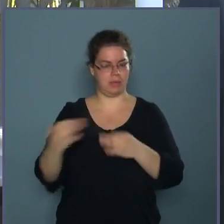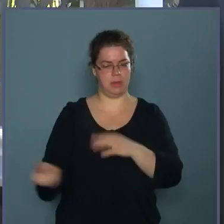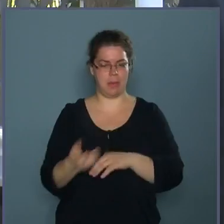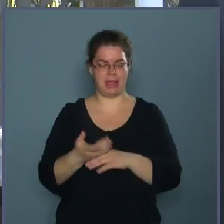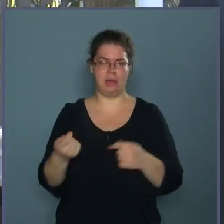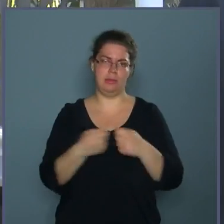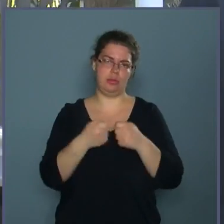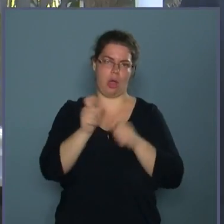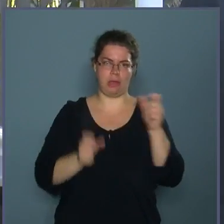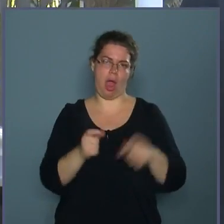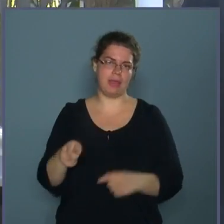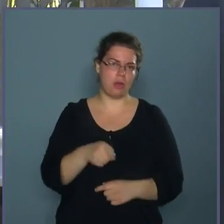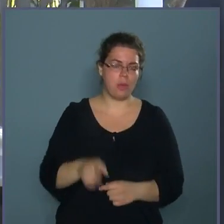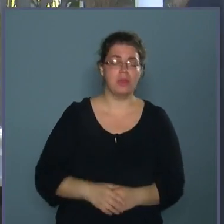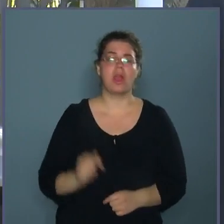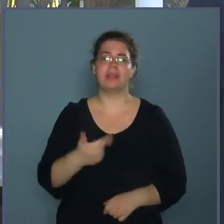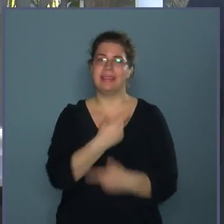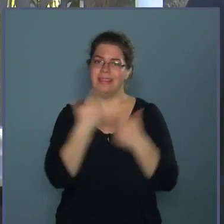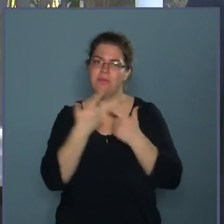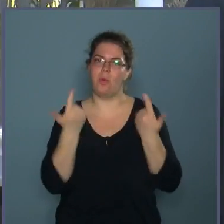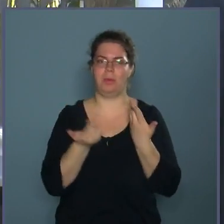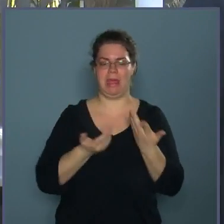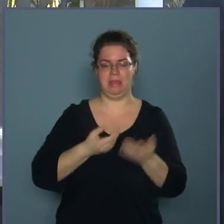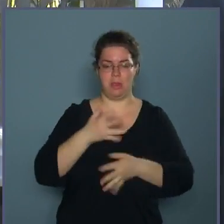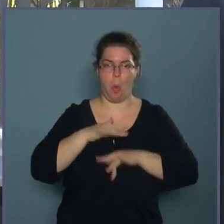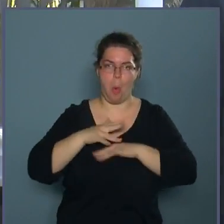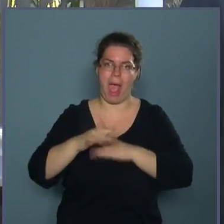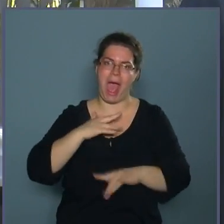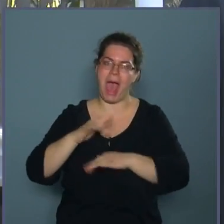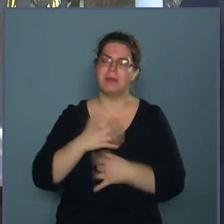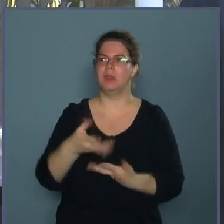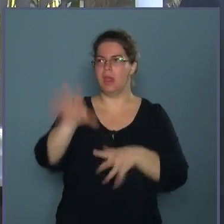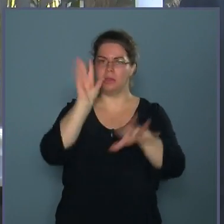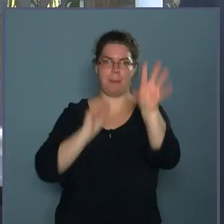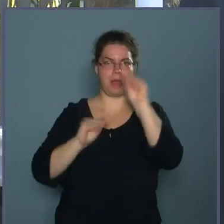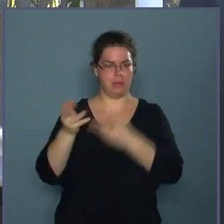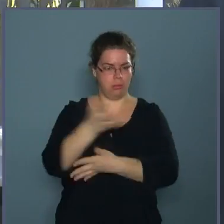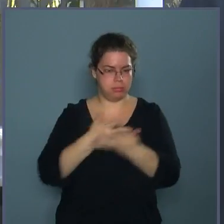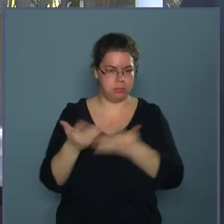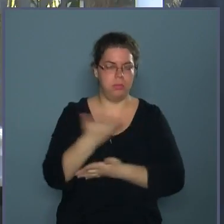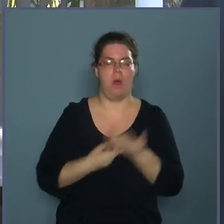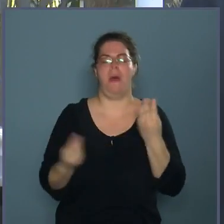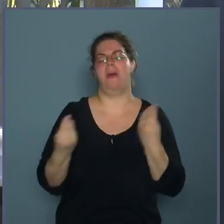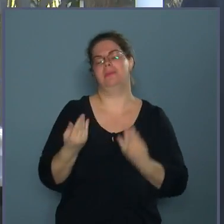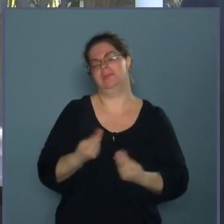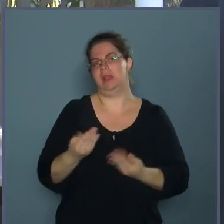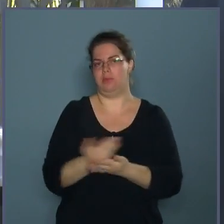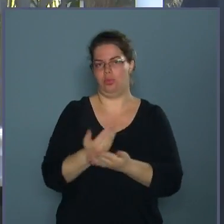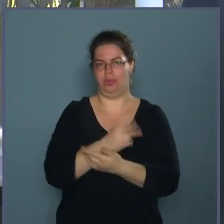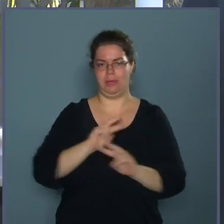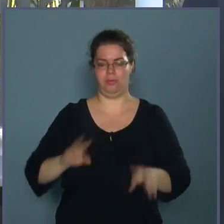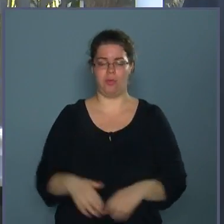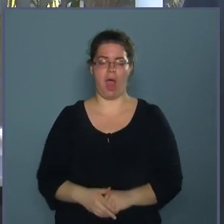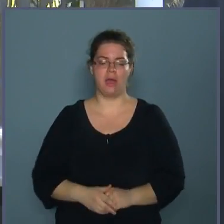megjelenő tagjai között. Az az információ áramlás, az a tapasztalat átadás, amelyre igen-igen szükségünk van.